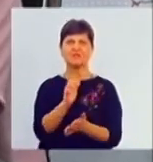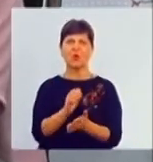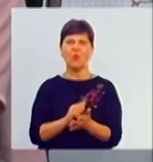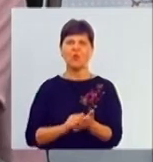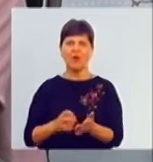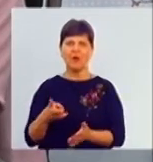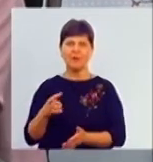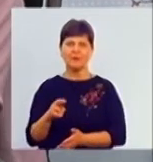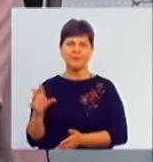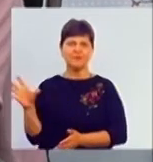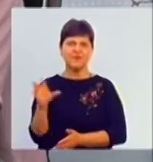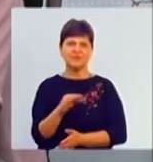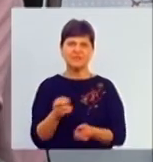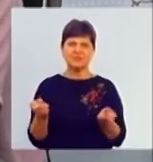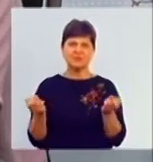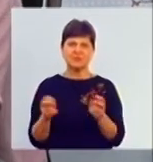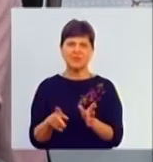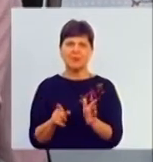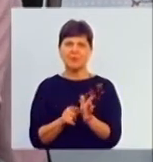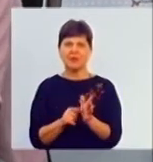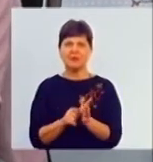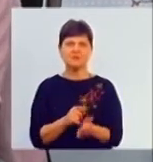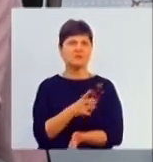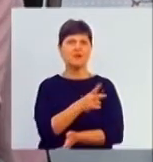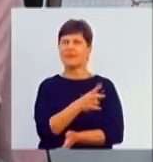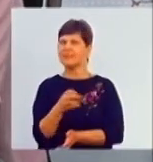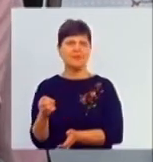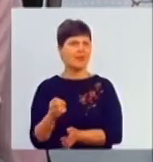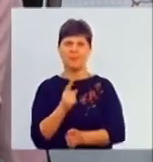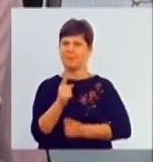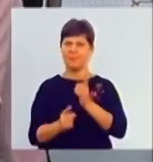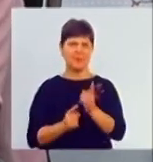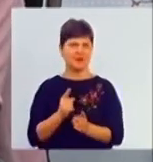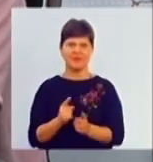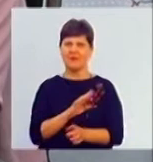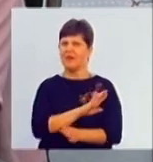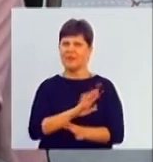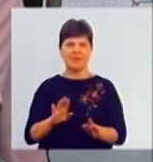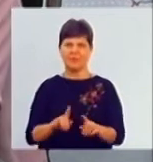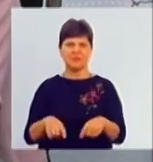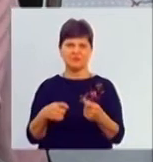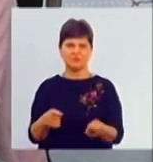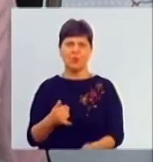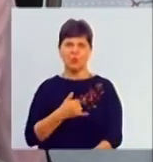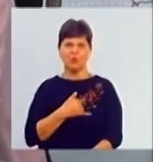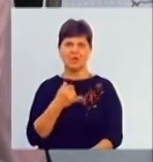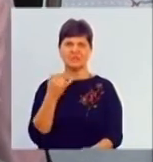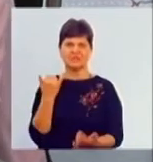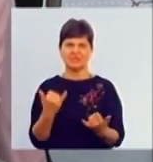всі спеціальні пенсії не перераховуються і не призначаються. У нас сьогодні